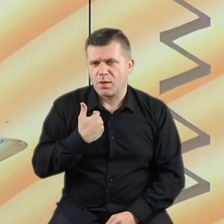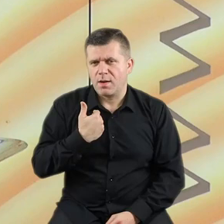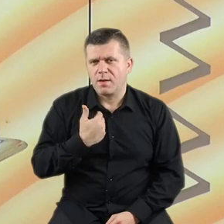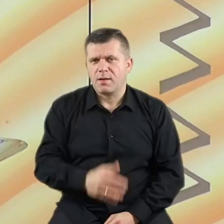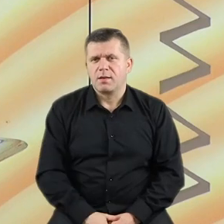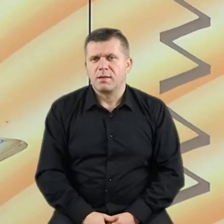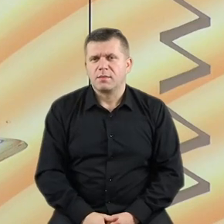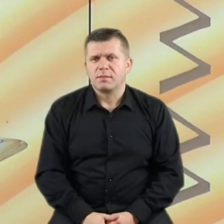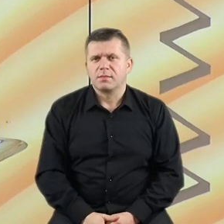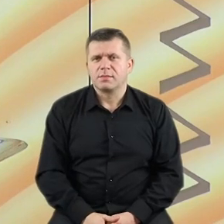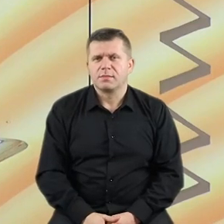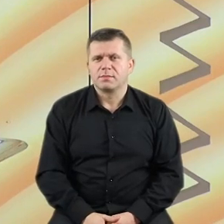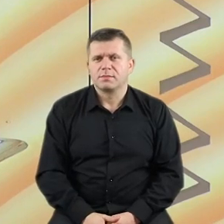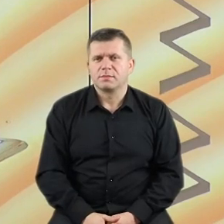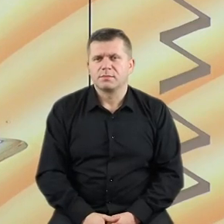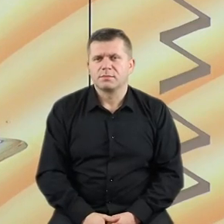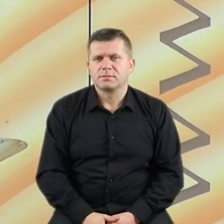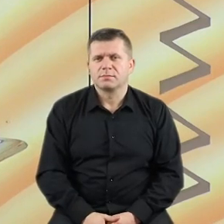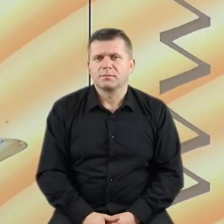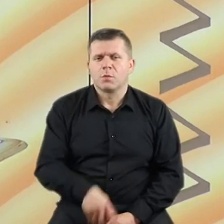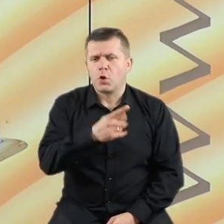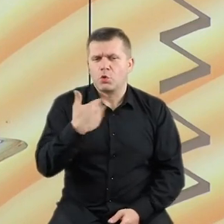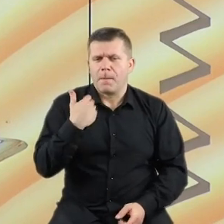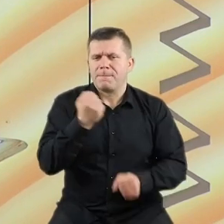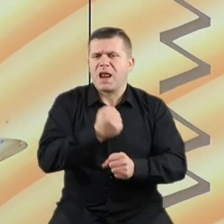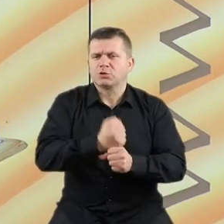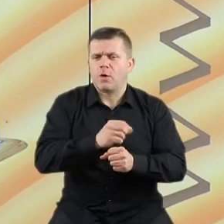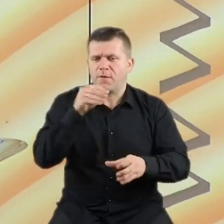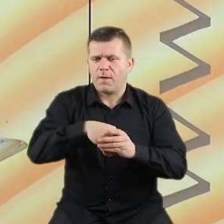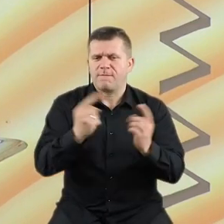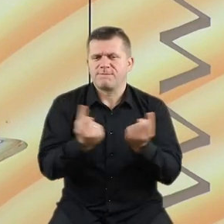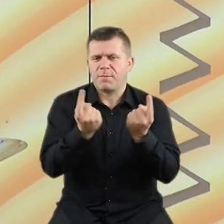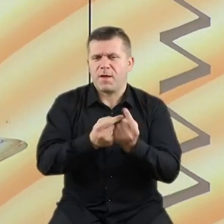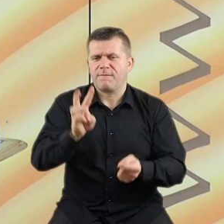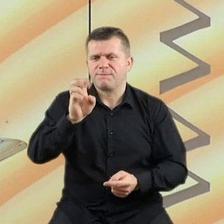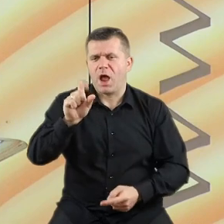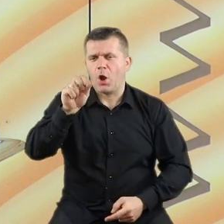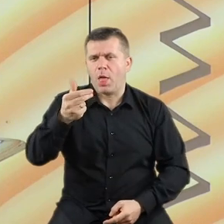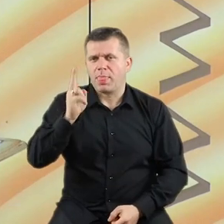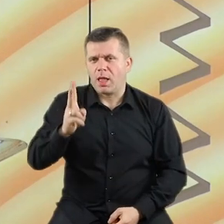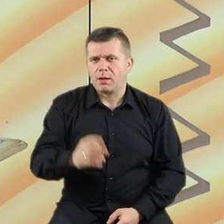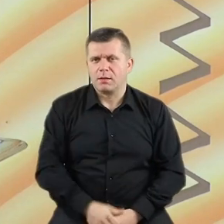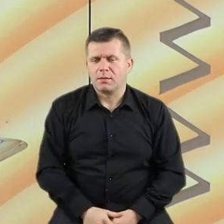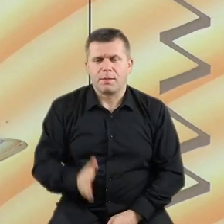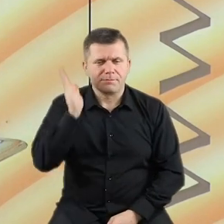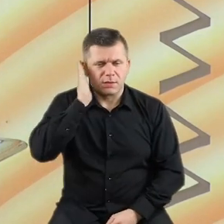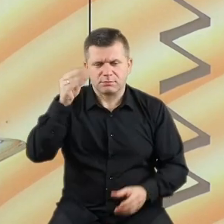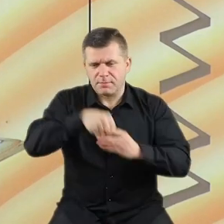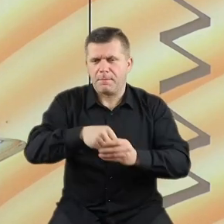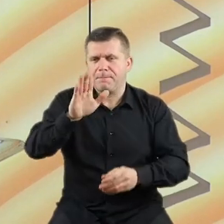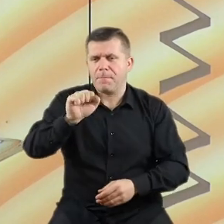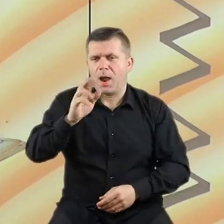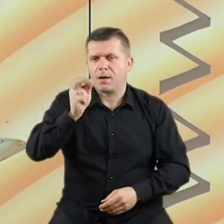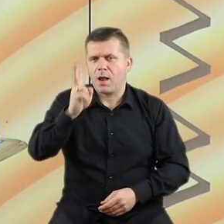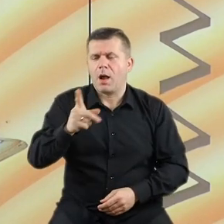w takich... To był taki, to już nie był dietdom, tylko ona wtedy już pracowała właśnie w tej fabryce walonek, które mieszkało się w barakach.